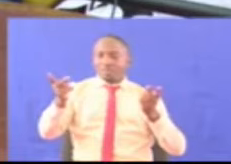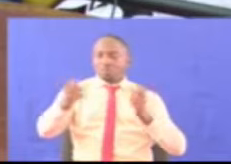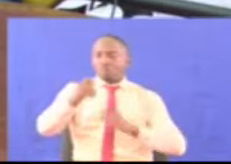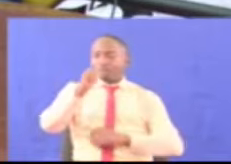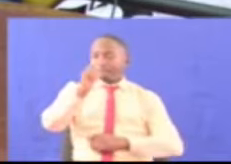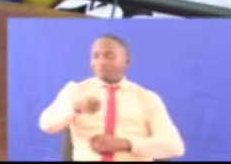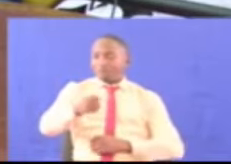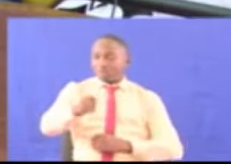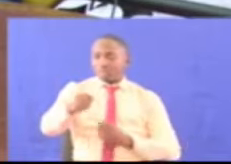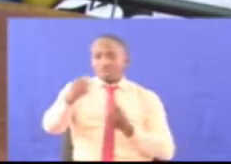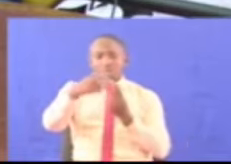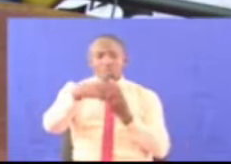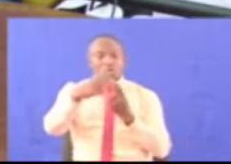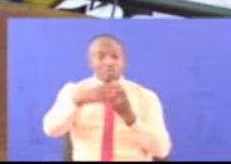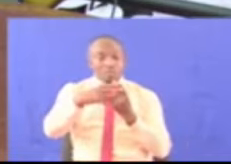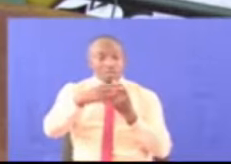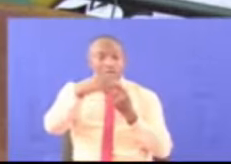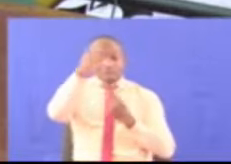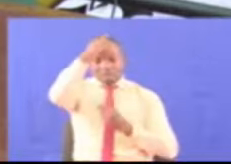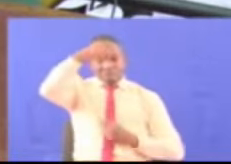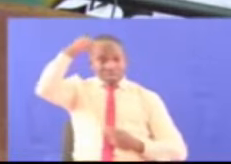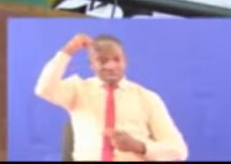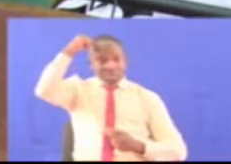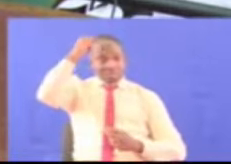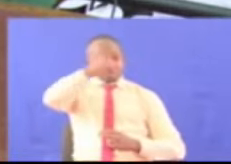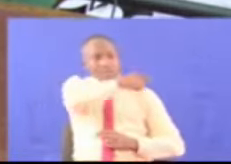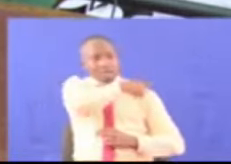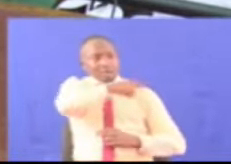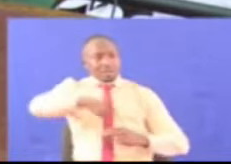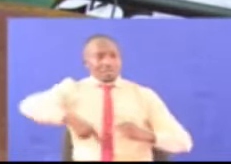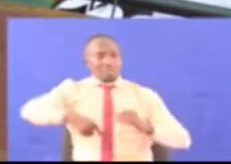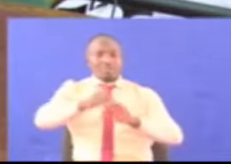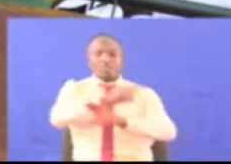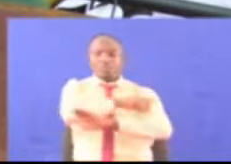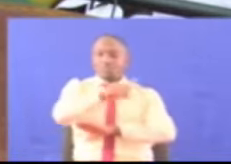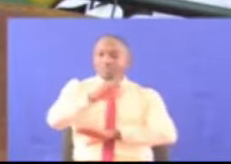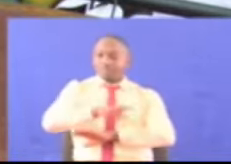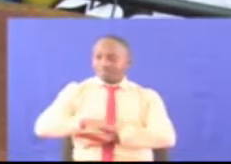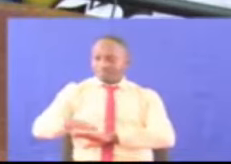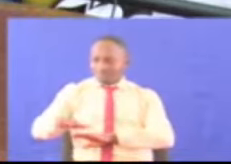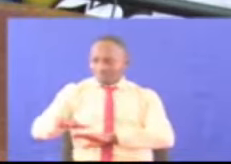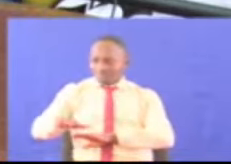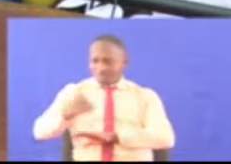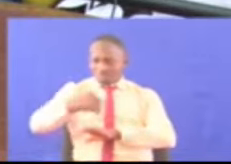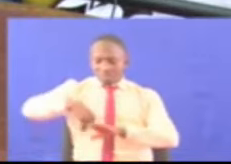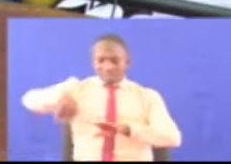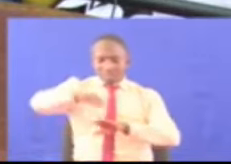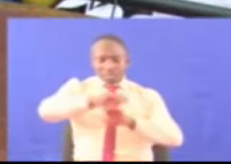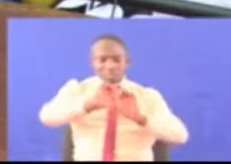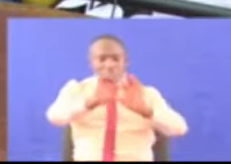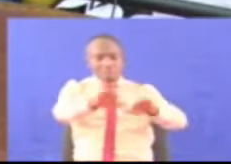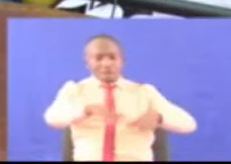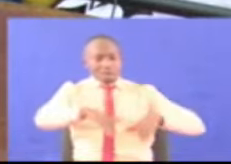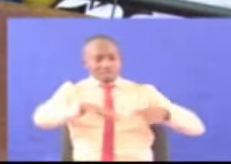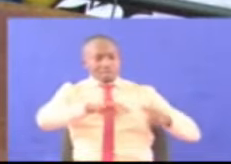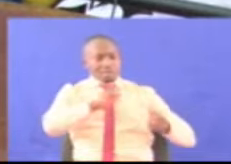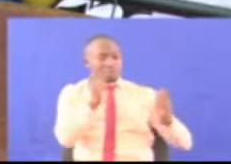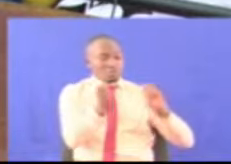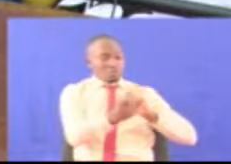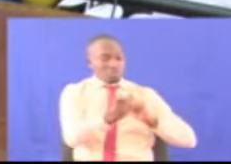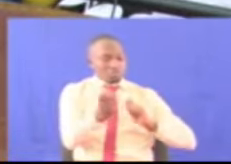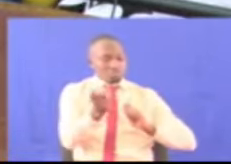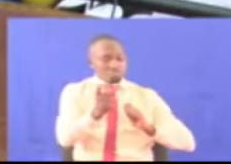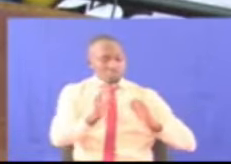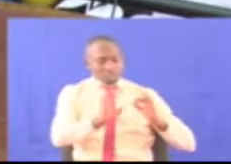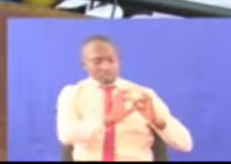sana Daktari Hussein Ali Mwinyi, rais wa Zanzibar na mwenyekiti wa Baraza la Mapinduzi, kwa ushirikiano wao mkubwa katika